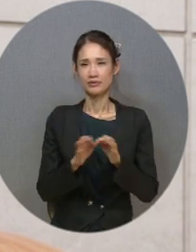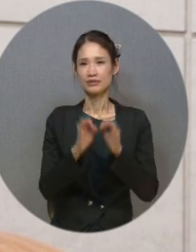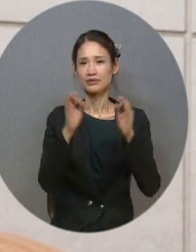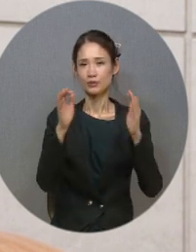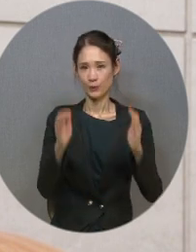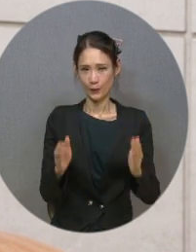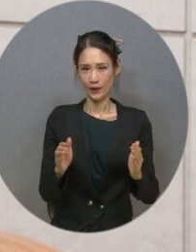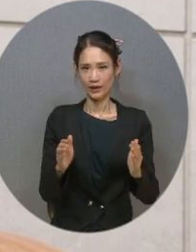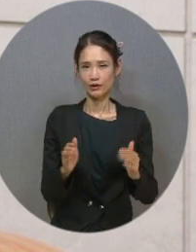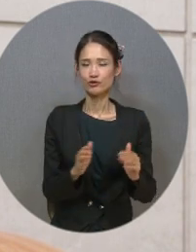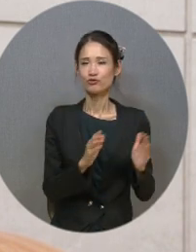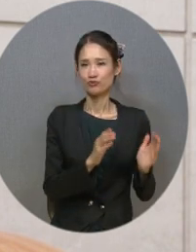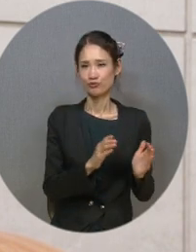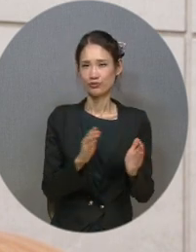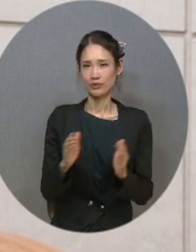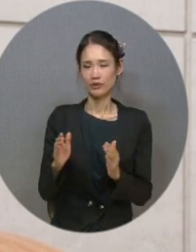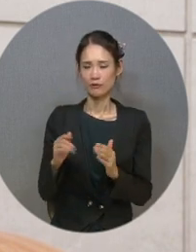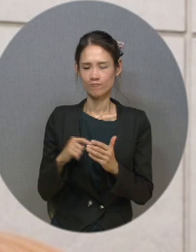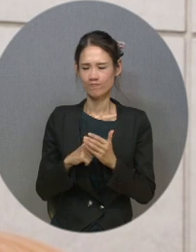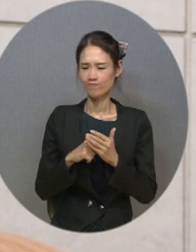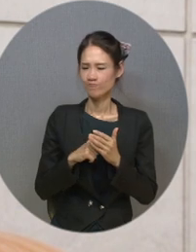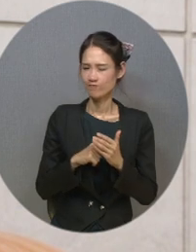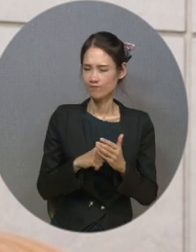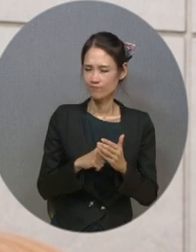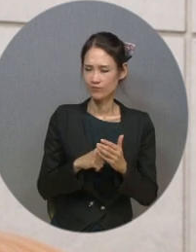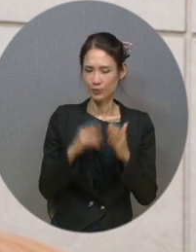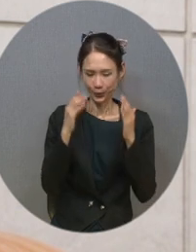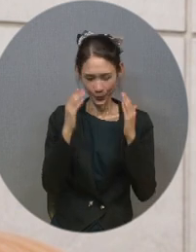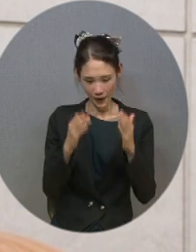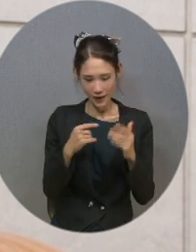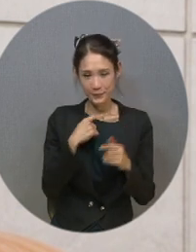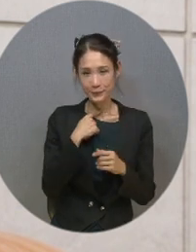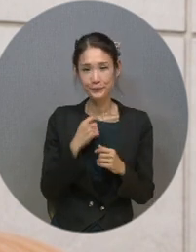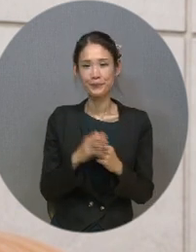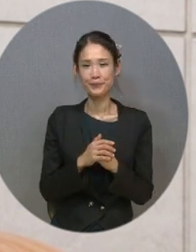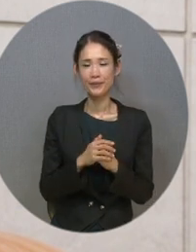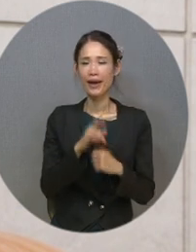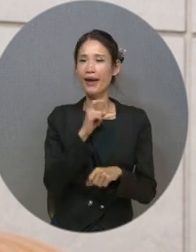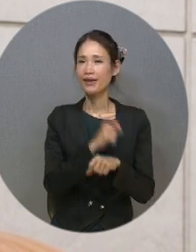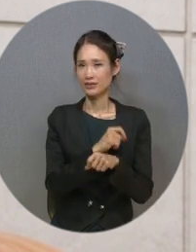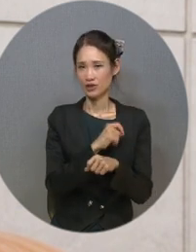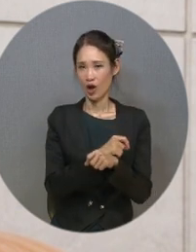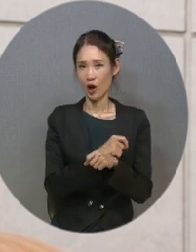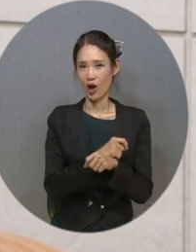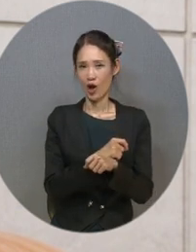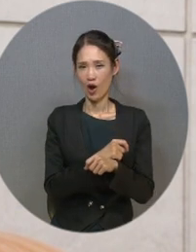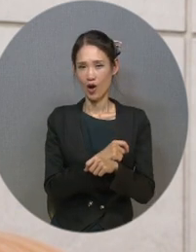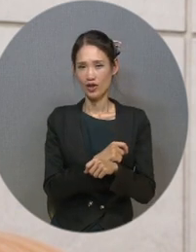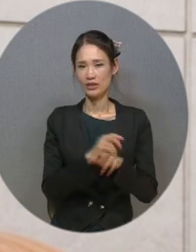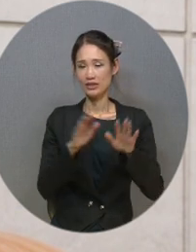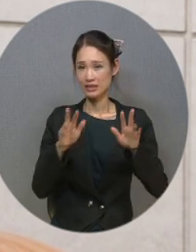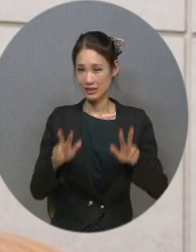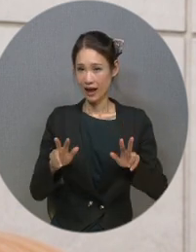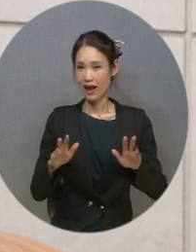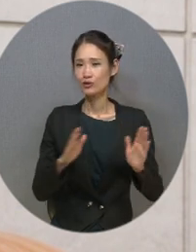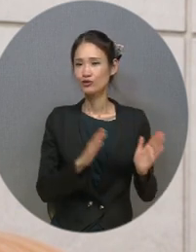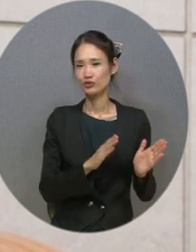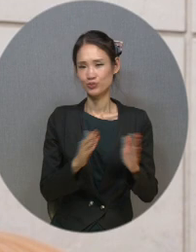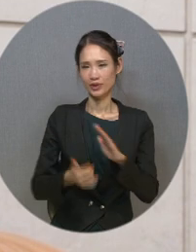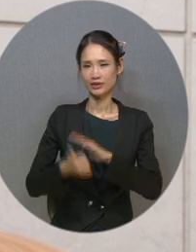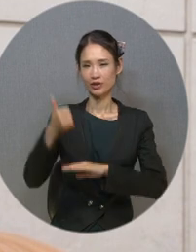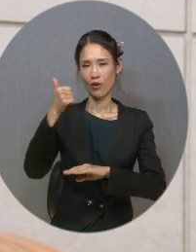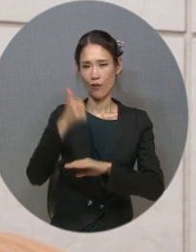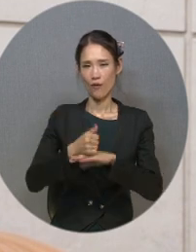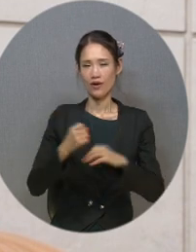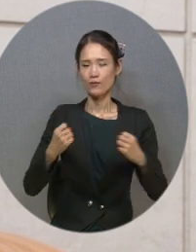그동안 준비에 치중했던 행정을 준비와